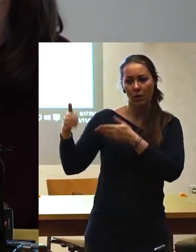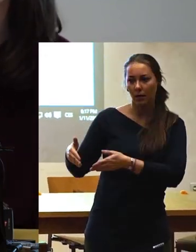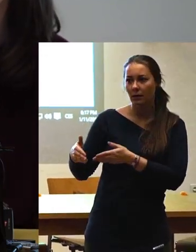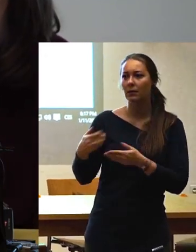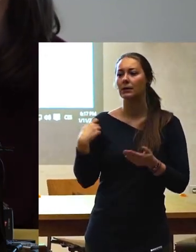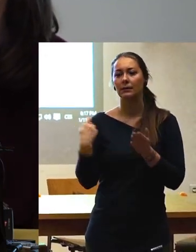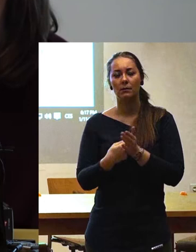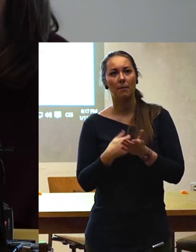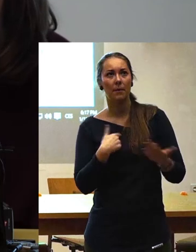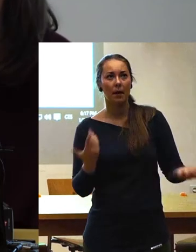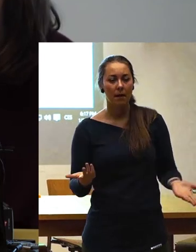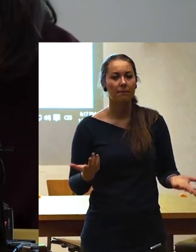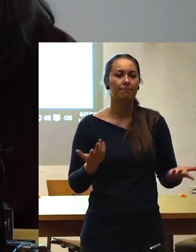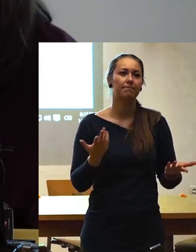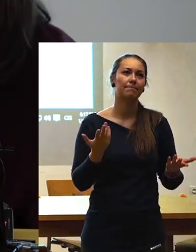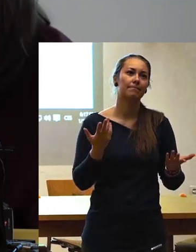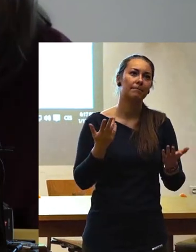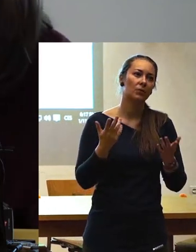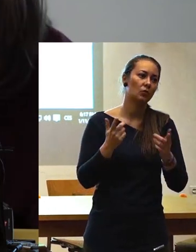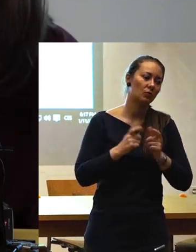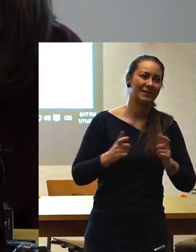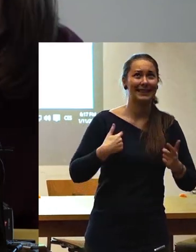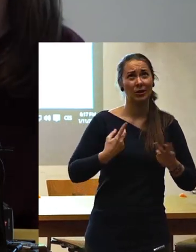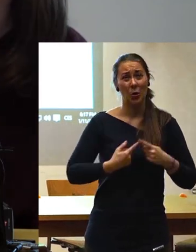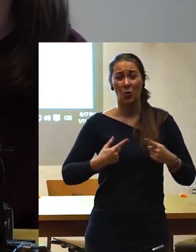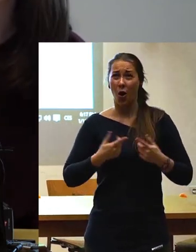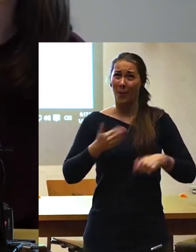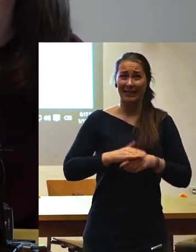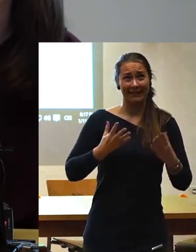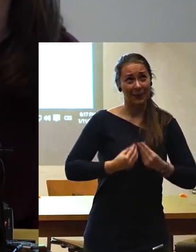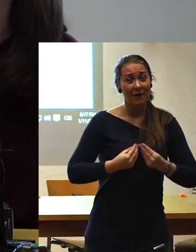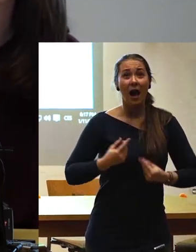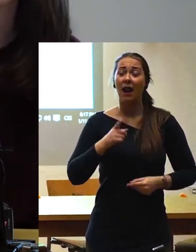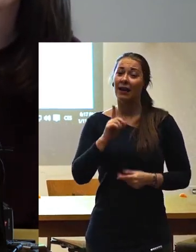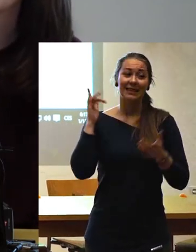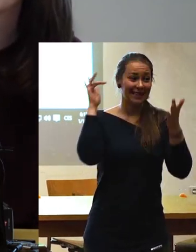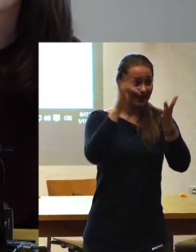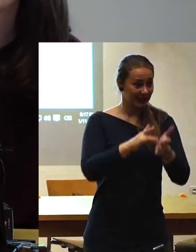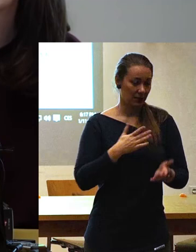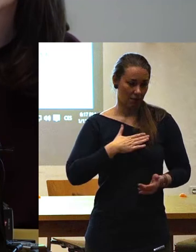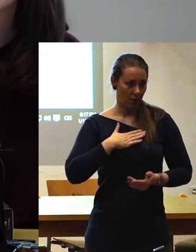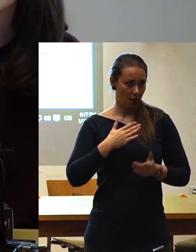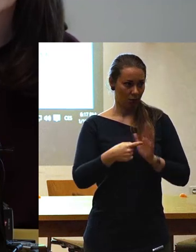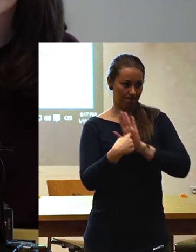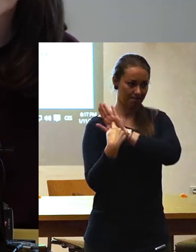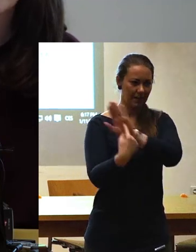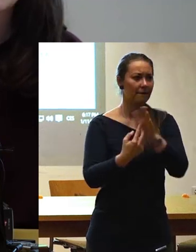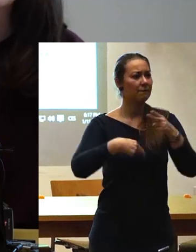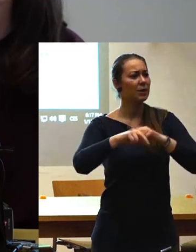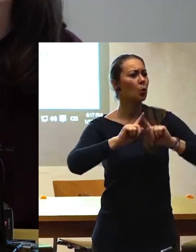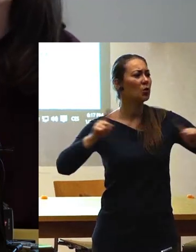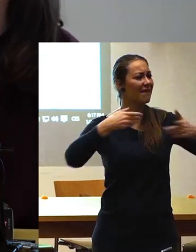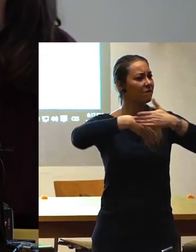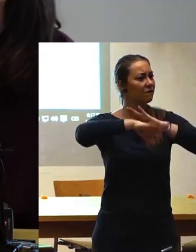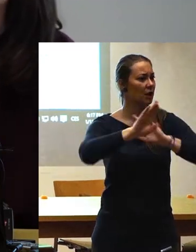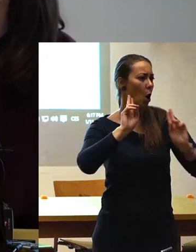my prezentujeme především, to beru hodně ze široka, no. Kromě toho, že my prezentujeme především videodíla,